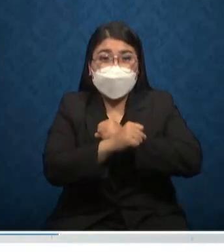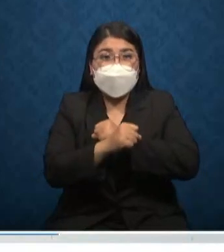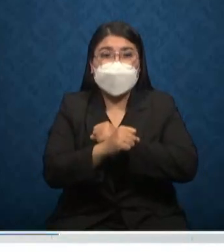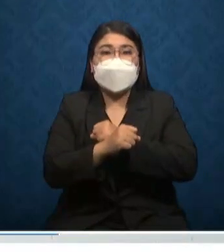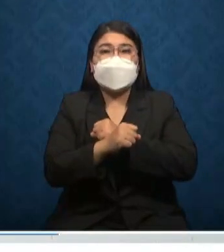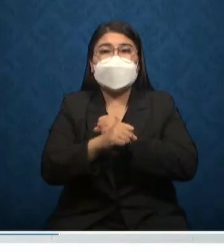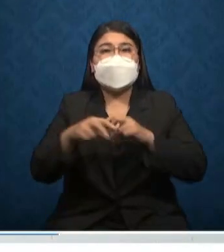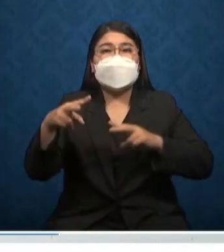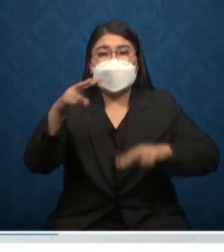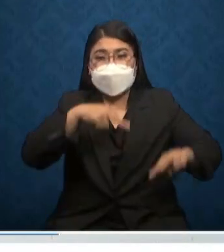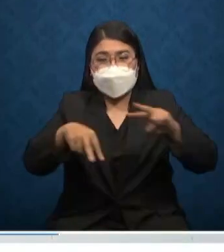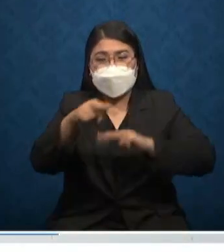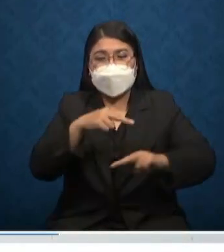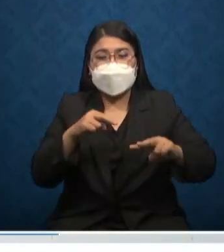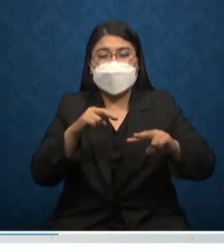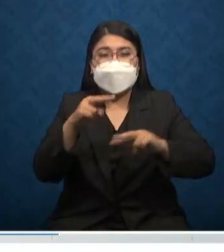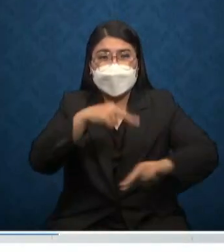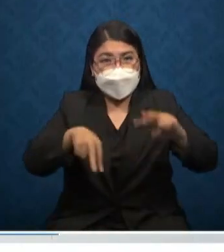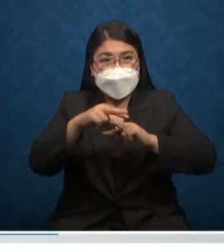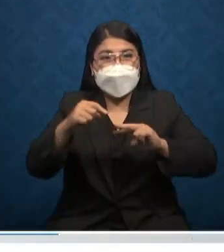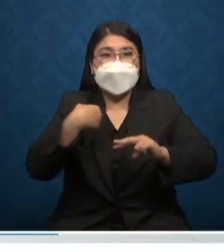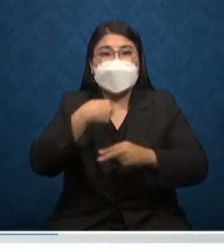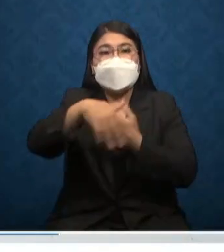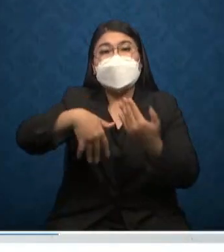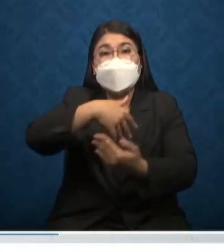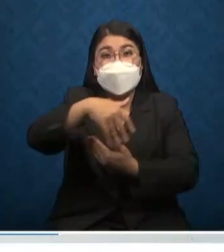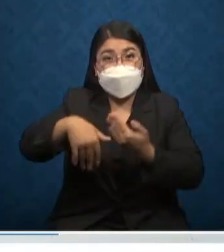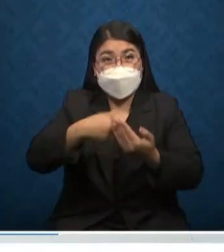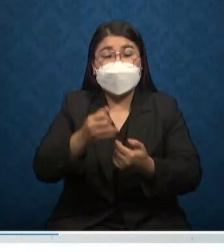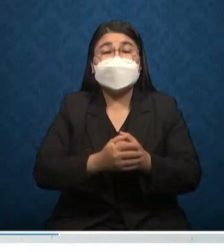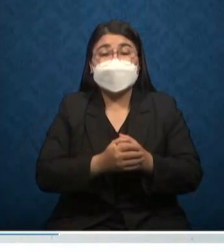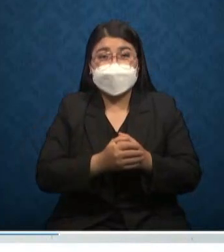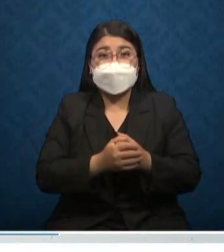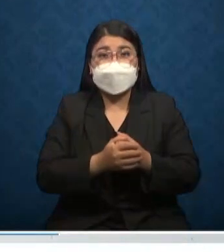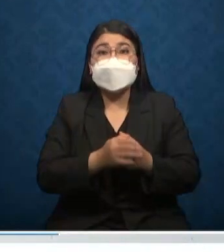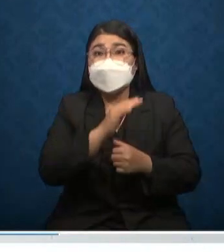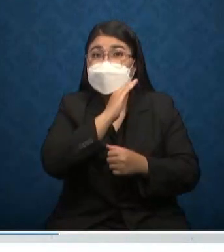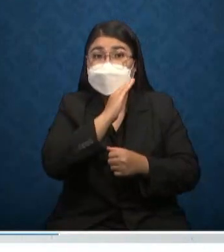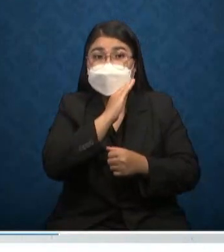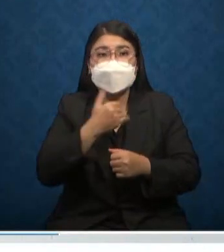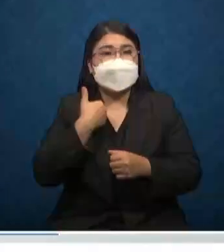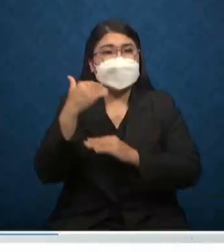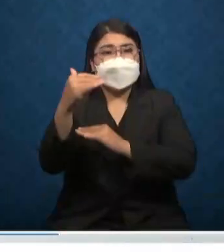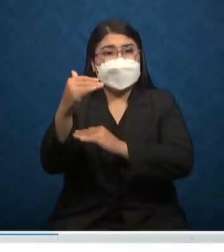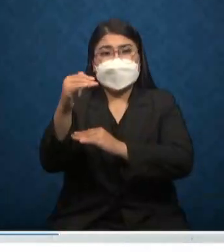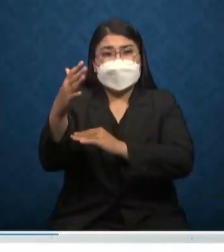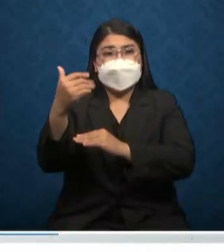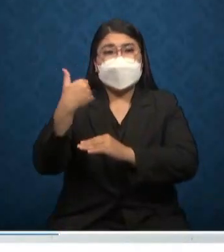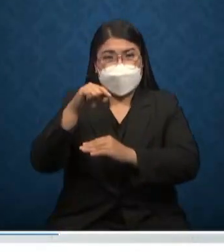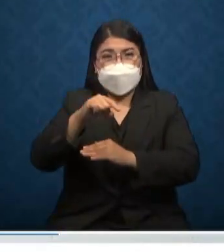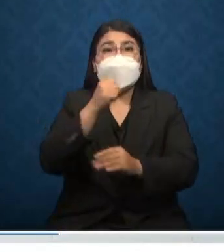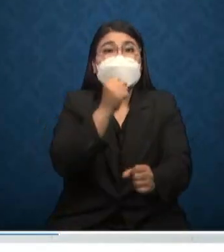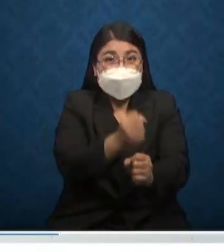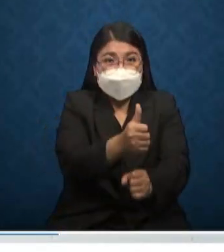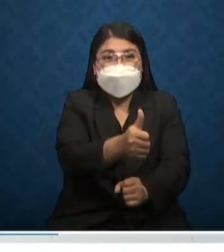บ็อกซ์นะครับจึงนำเรียนที่ประชุมว่ากรณีที่ไม่มีการกำหนดนะครับก็ยังสามารถที่จะดำเนินการได้